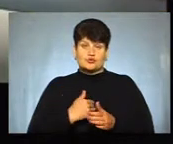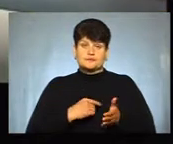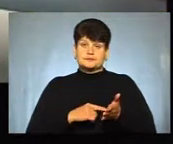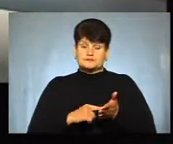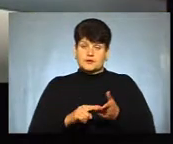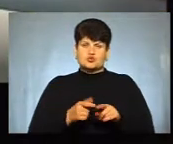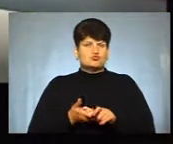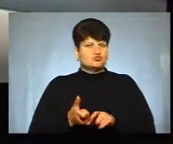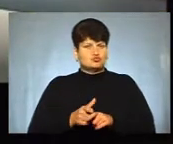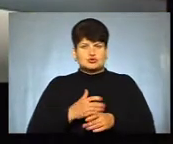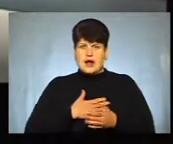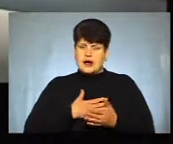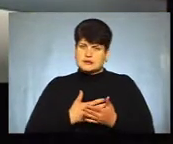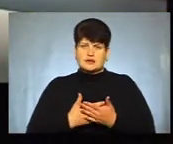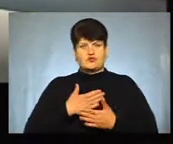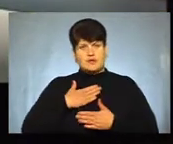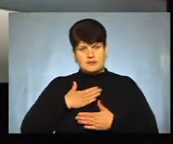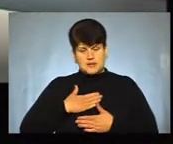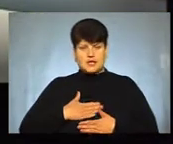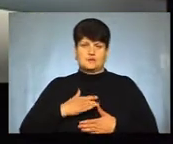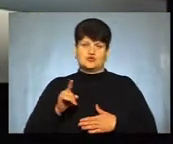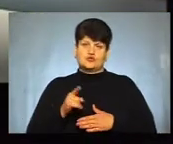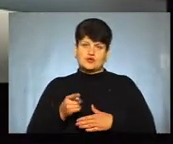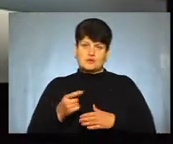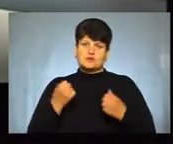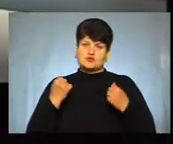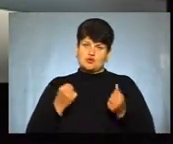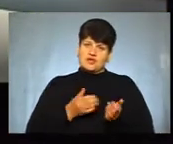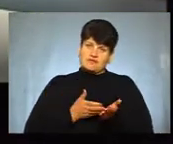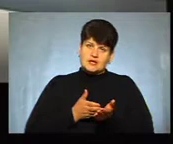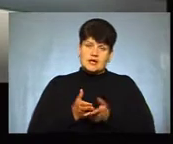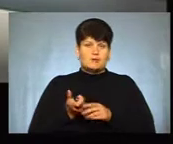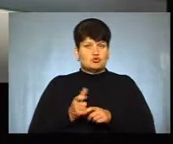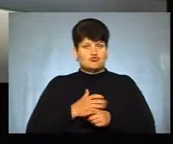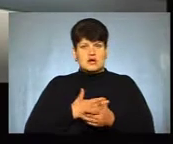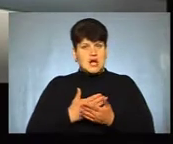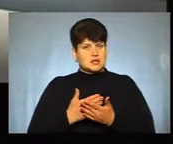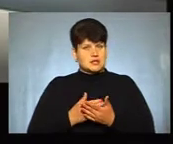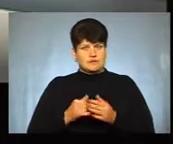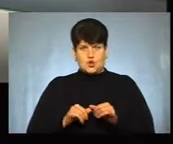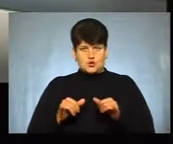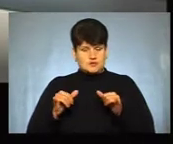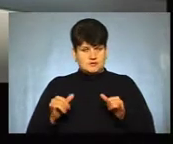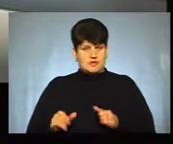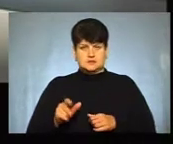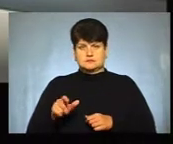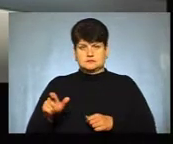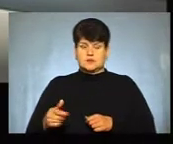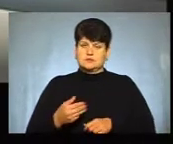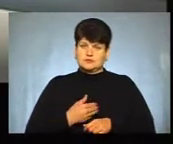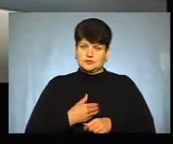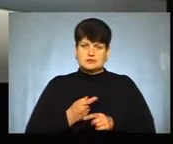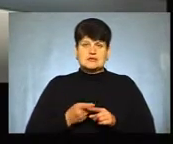все-таки дуже активно і дуже приємно, що в Тернополі спортивний напрямок дуже активно розвивається. Мешканці от прагнуть цих